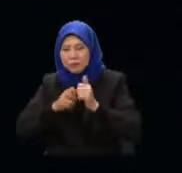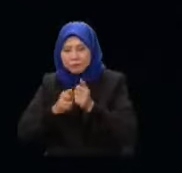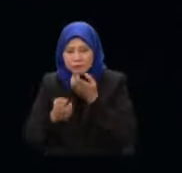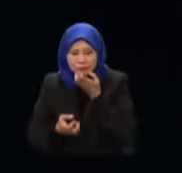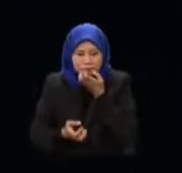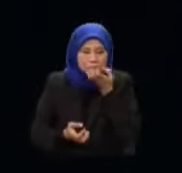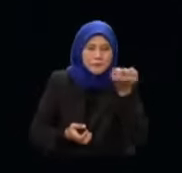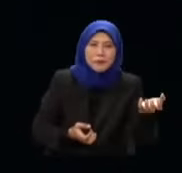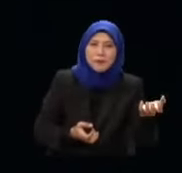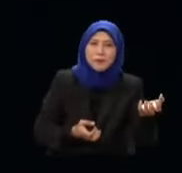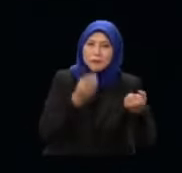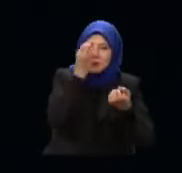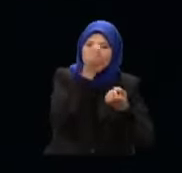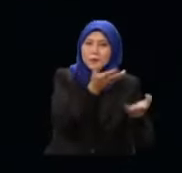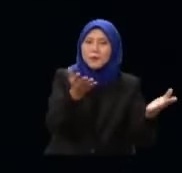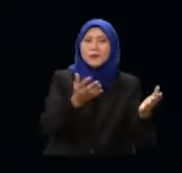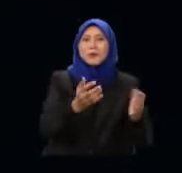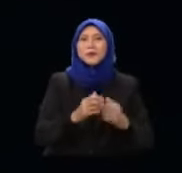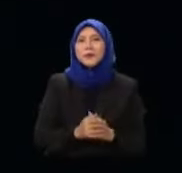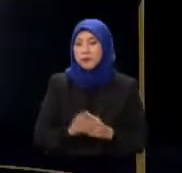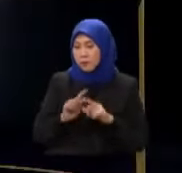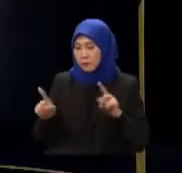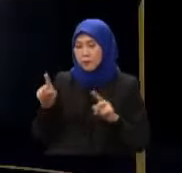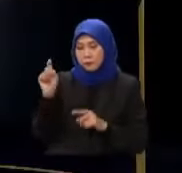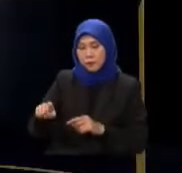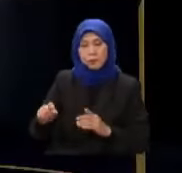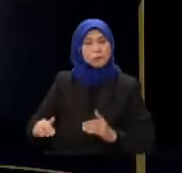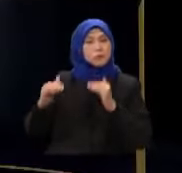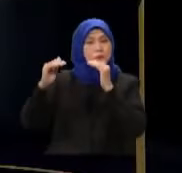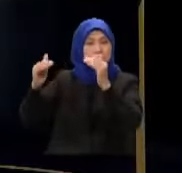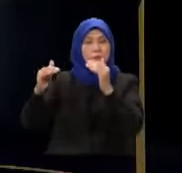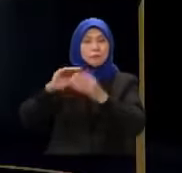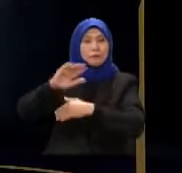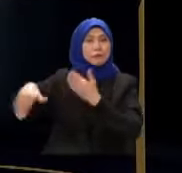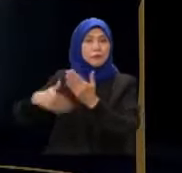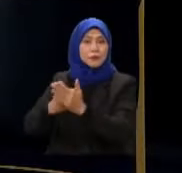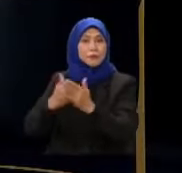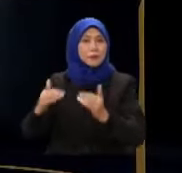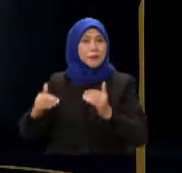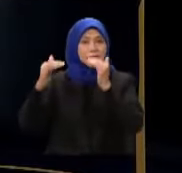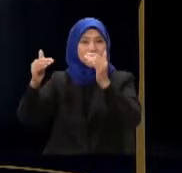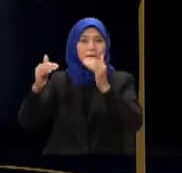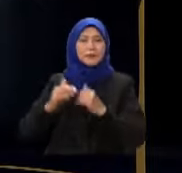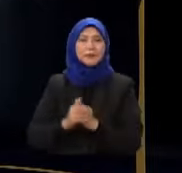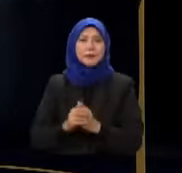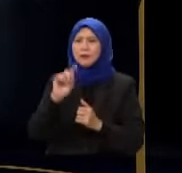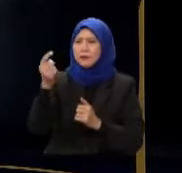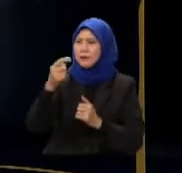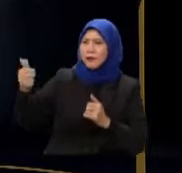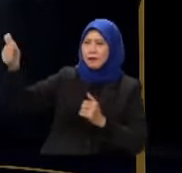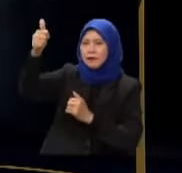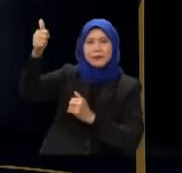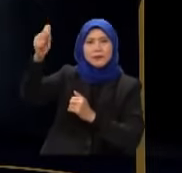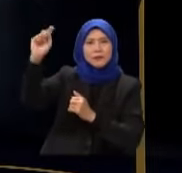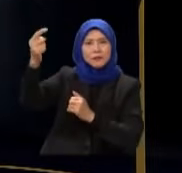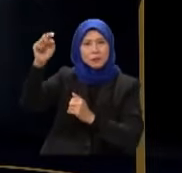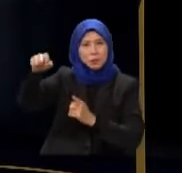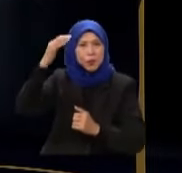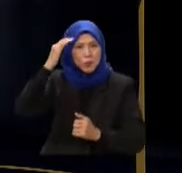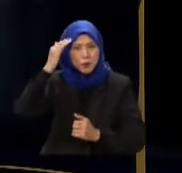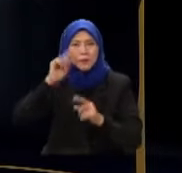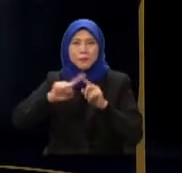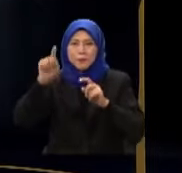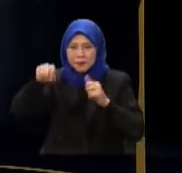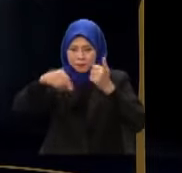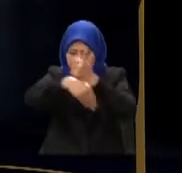yang perlukan tindakan sedang ia harus berlaku di semua pria ada kita boleh diperingkat ke atas saja Tetapi dia perlu